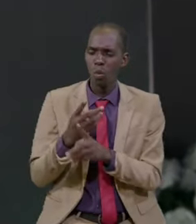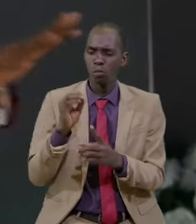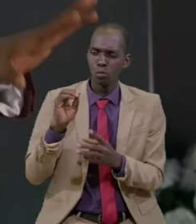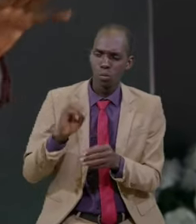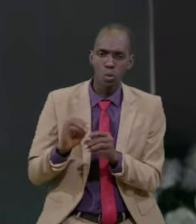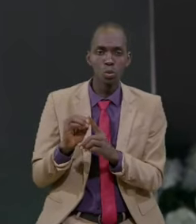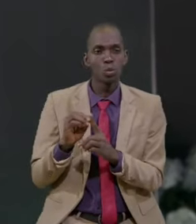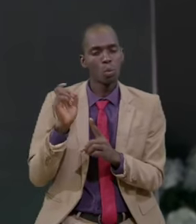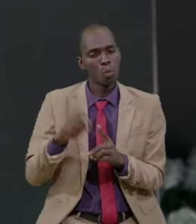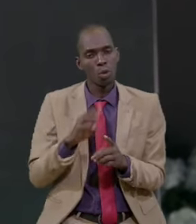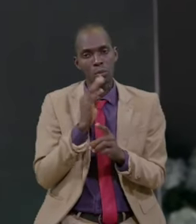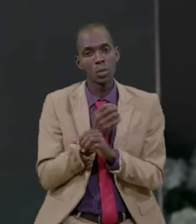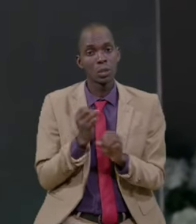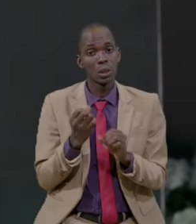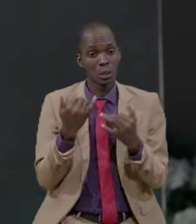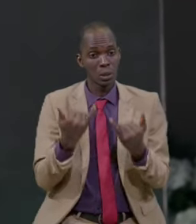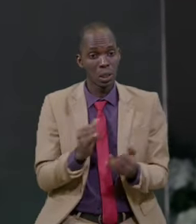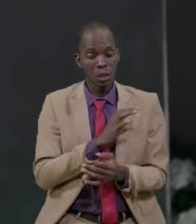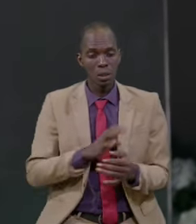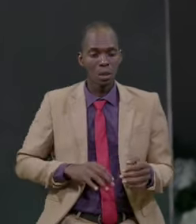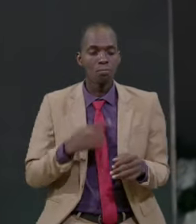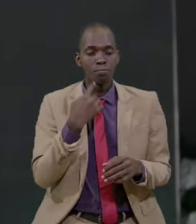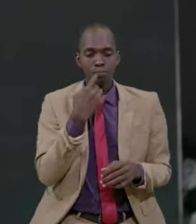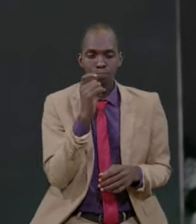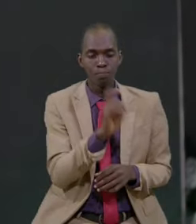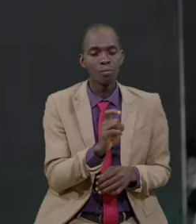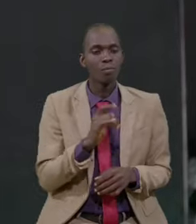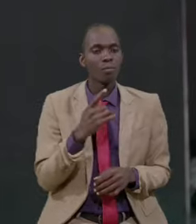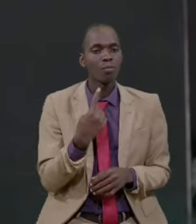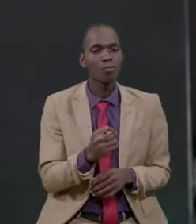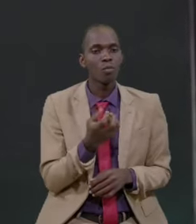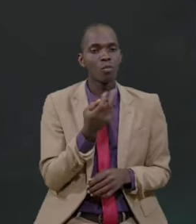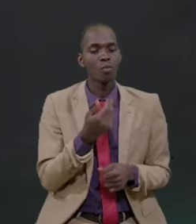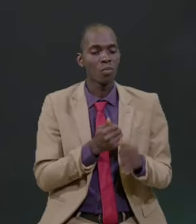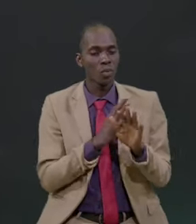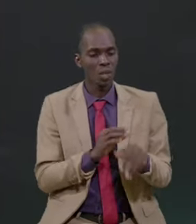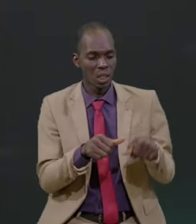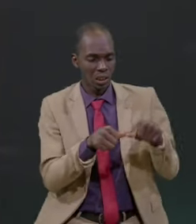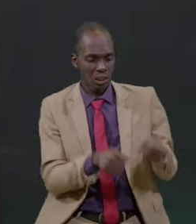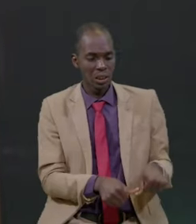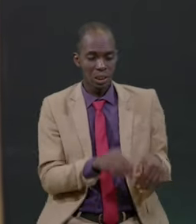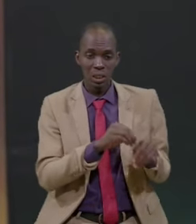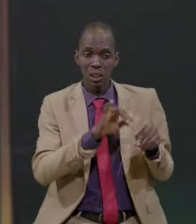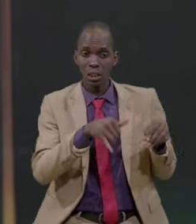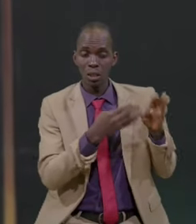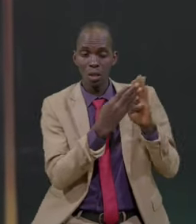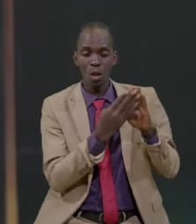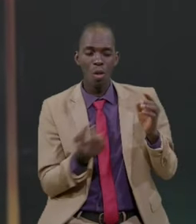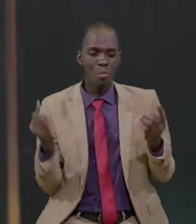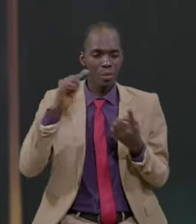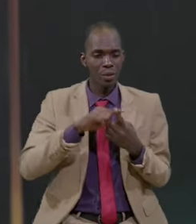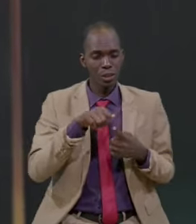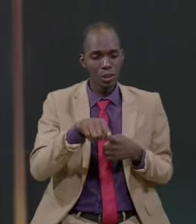disciples, maintenant, restez à Jérusalem jusqu'à ce que vous soyez revêtus de